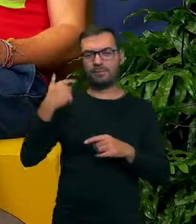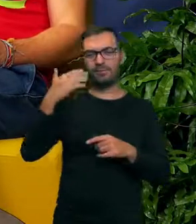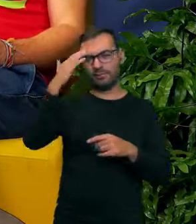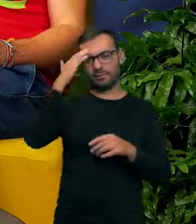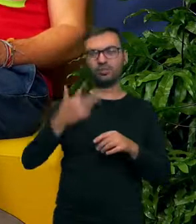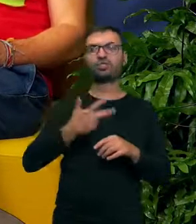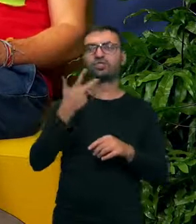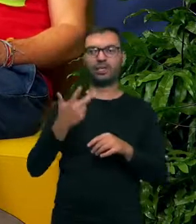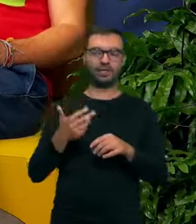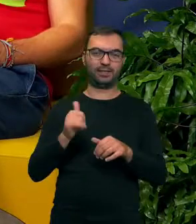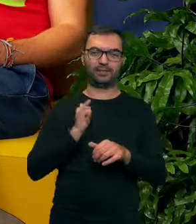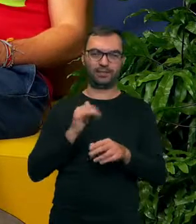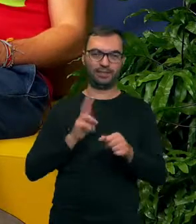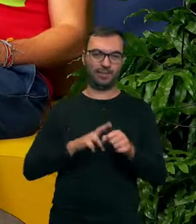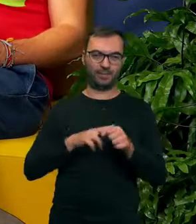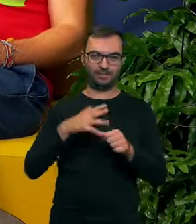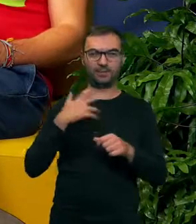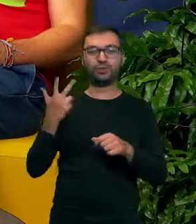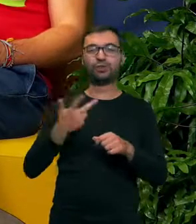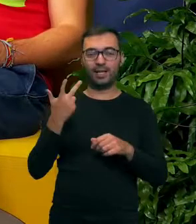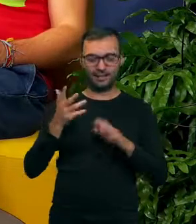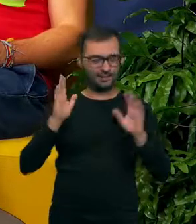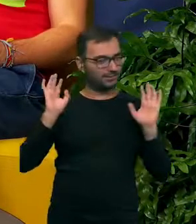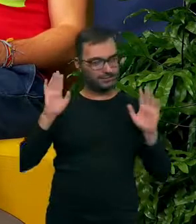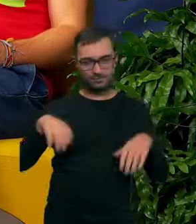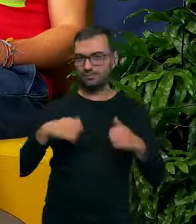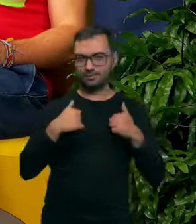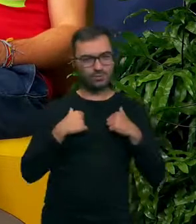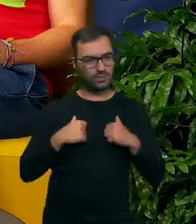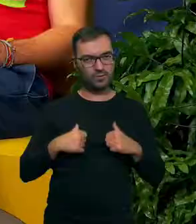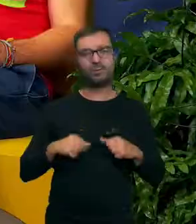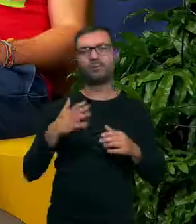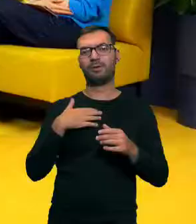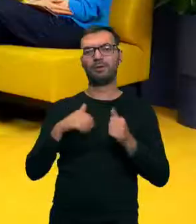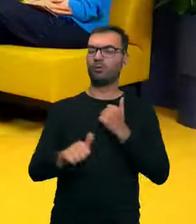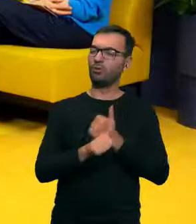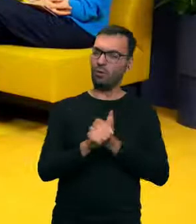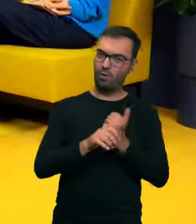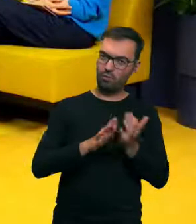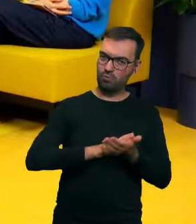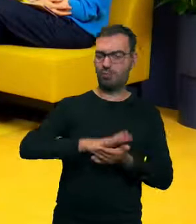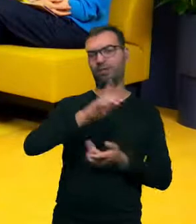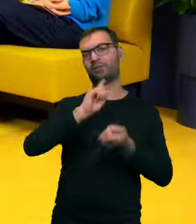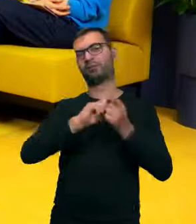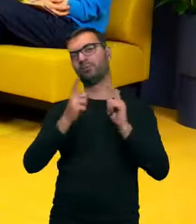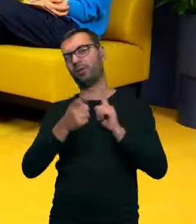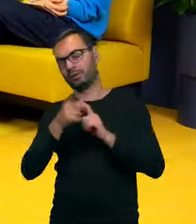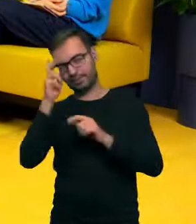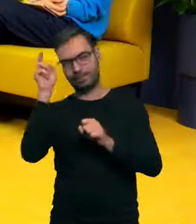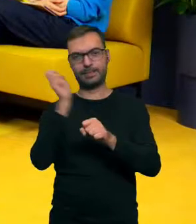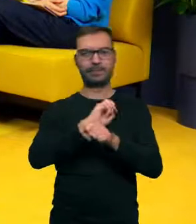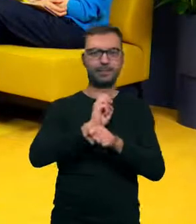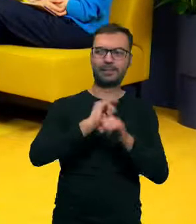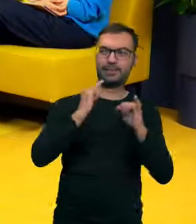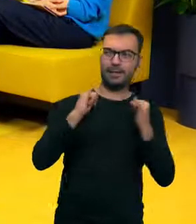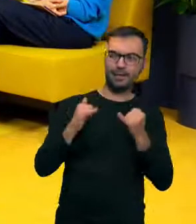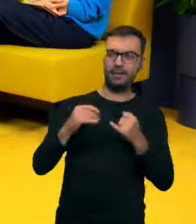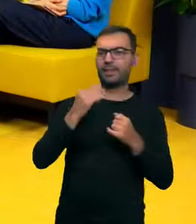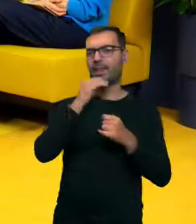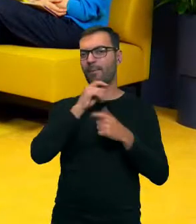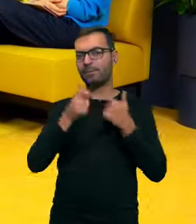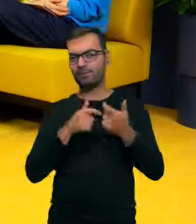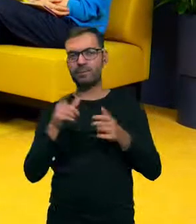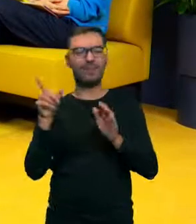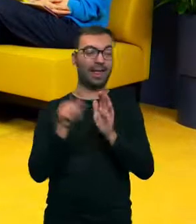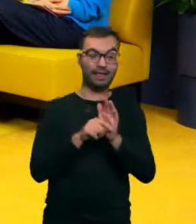wiedzieli 3 lata wcześniej. W związku z tym no był jakby szereg dokumentacji, spotkań, kombinowania, jak to zrobić